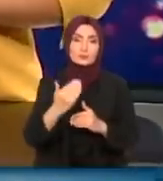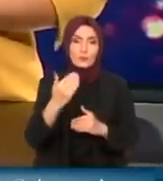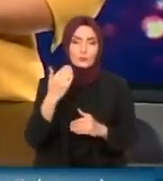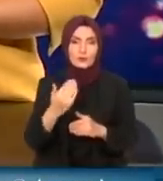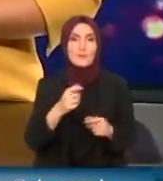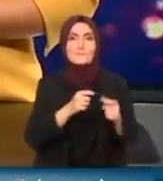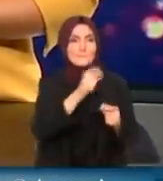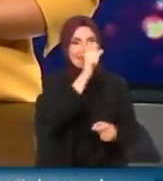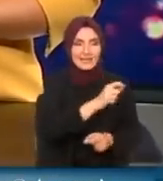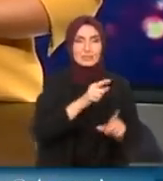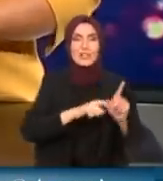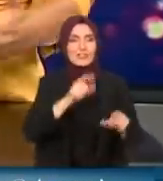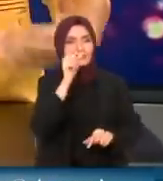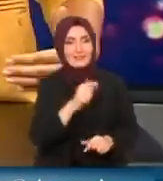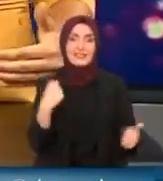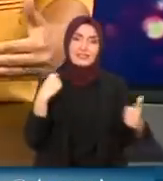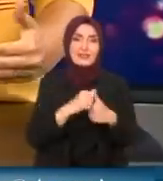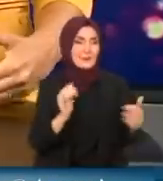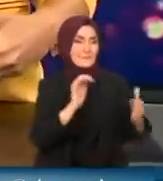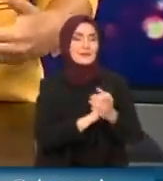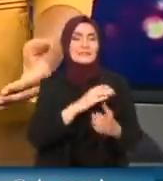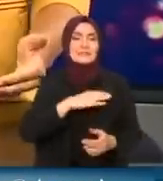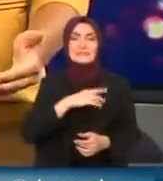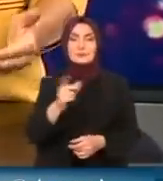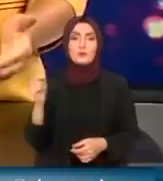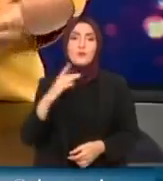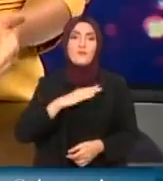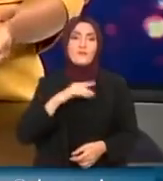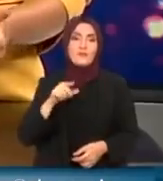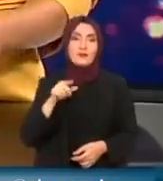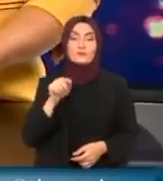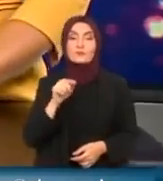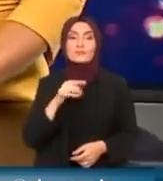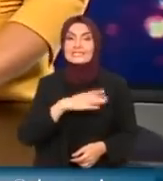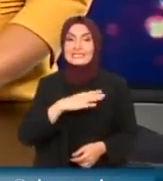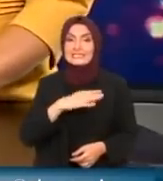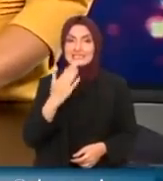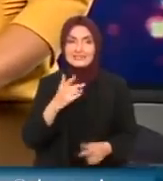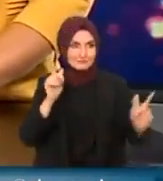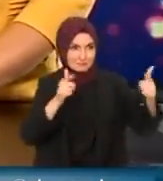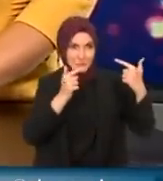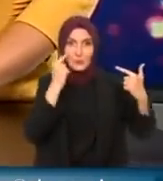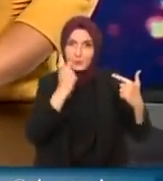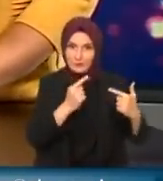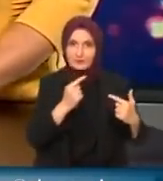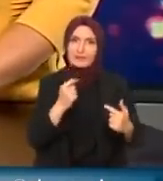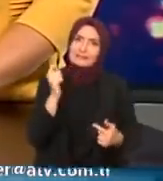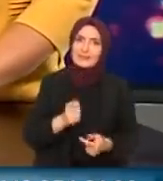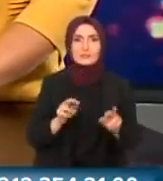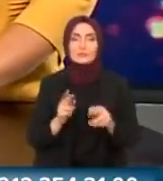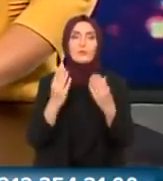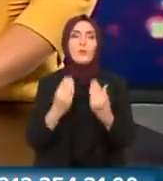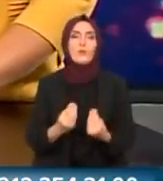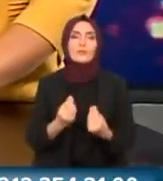isteği de bir türlü dinmedi aslında. Şimdi bu istek video konferans yoluyla da olsa gerçek oldu. Eski çiftin arasındaki yeni